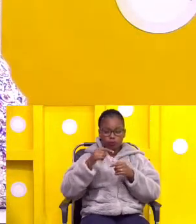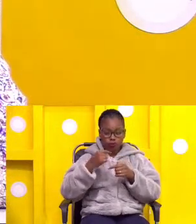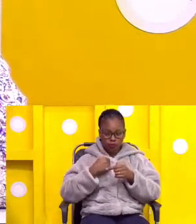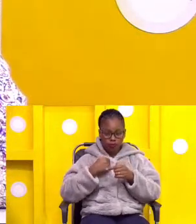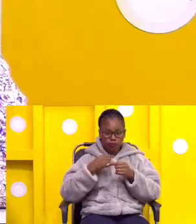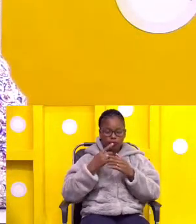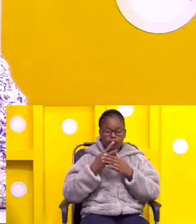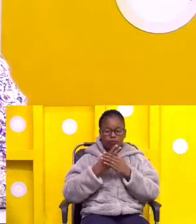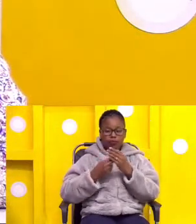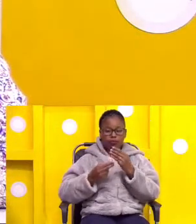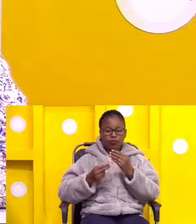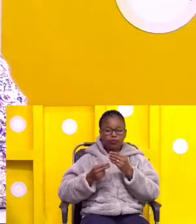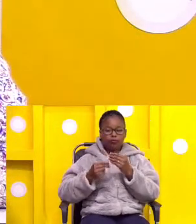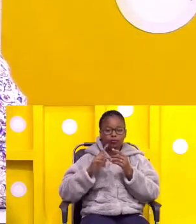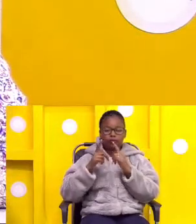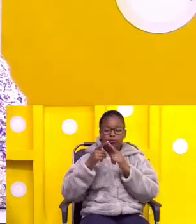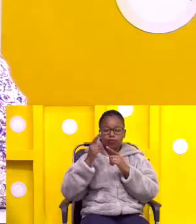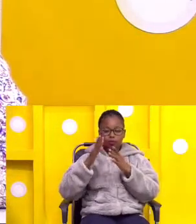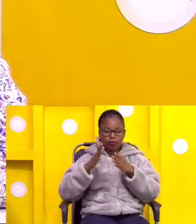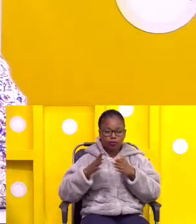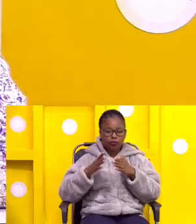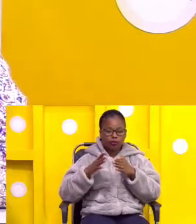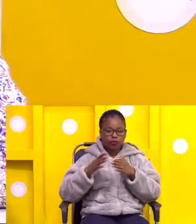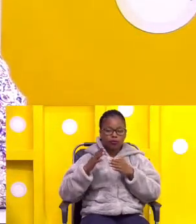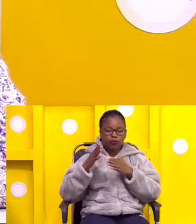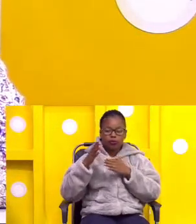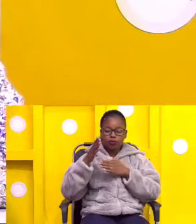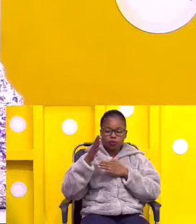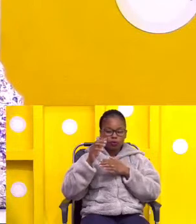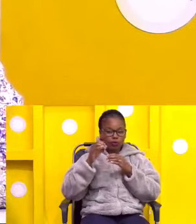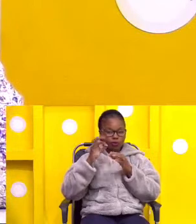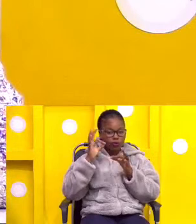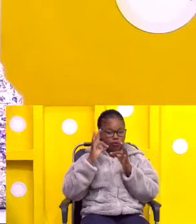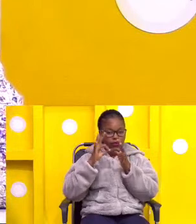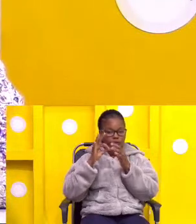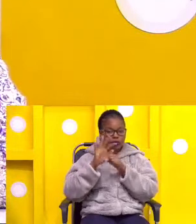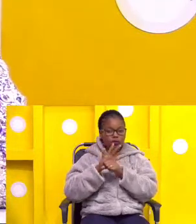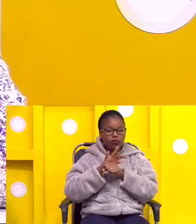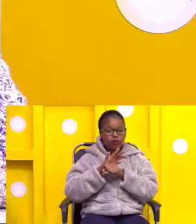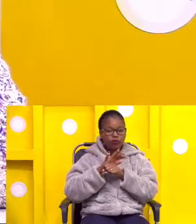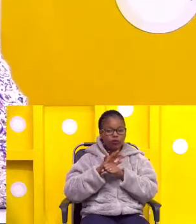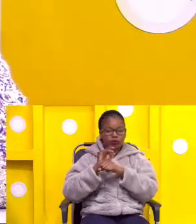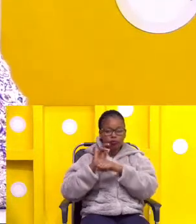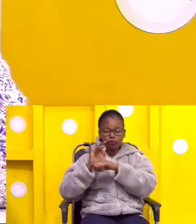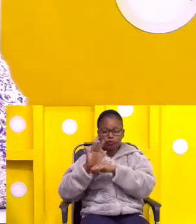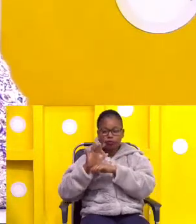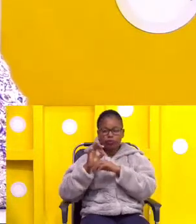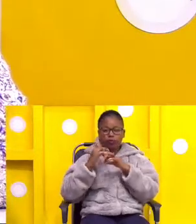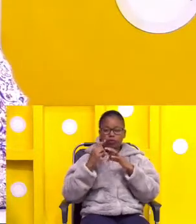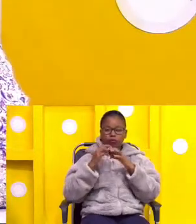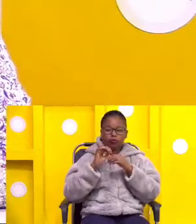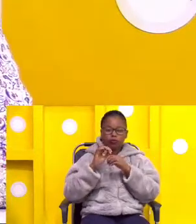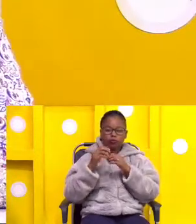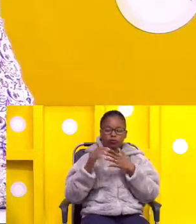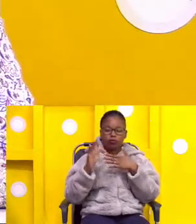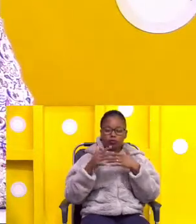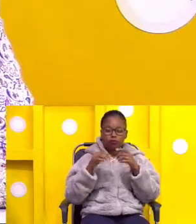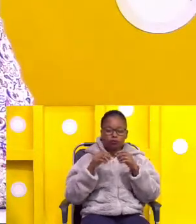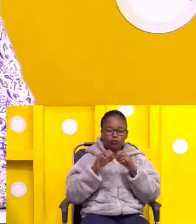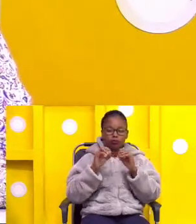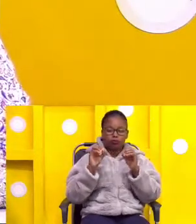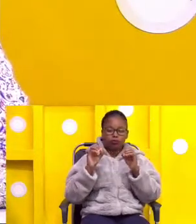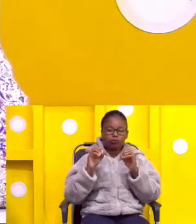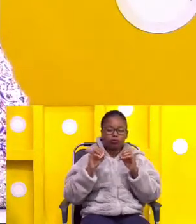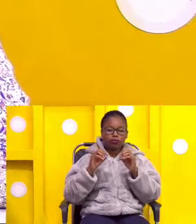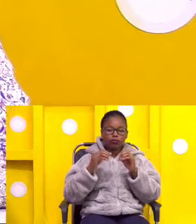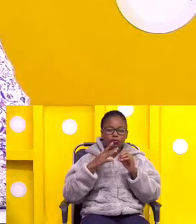nĩwe ũtũhotanĩire. Ngai witũ nĩ mwĩhokeku. We ũgatũmwo mwena ũcio wa kwaria na science, nina ni ngatũmwo mwena